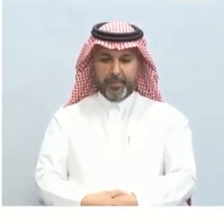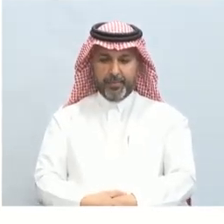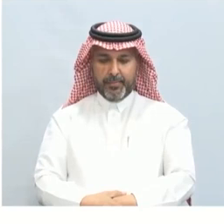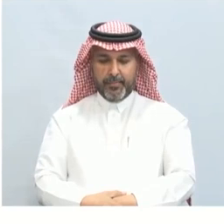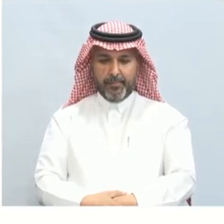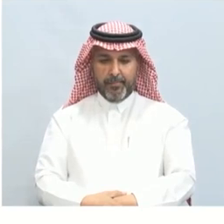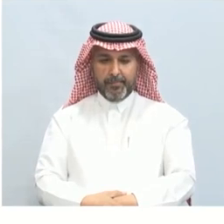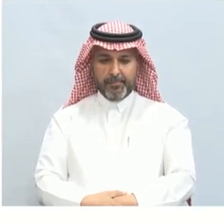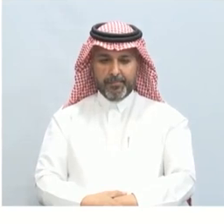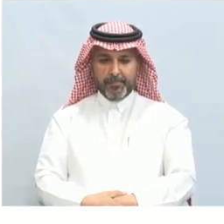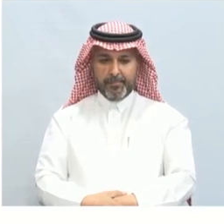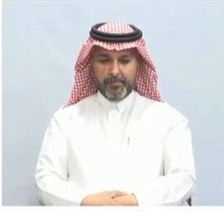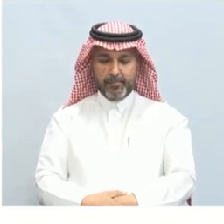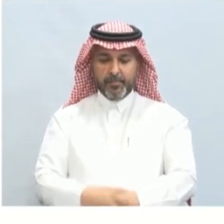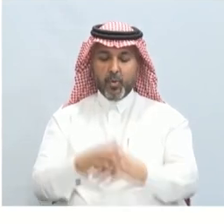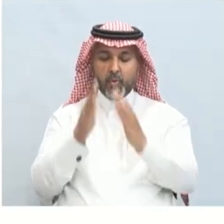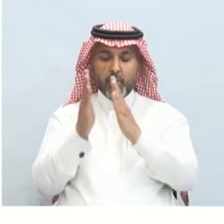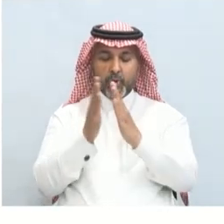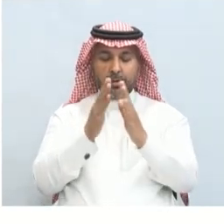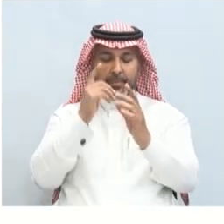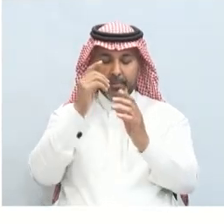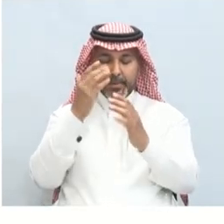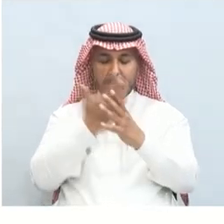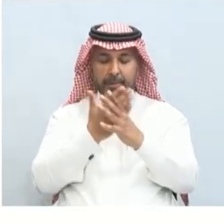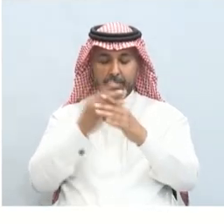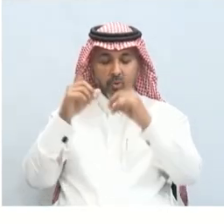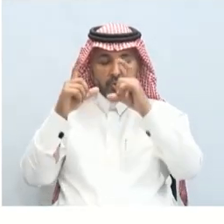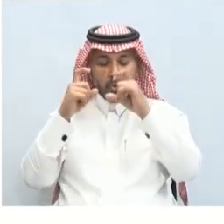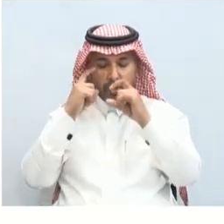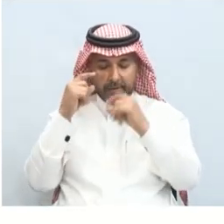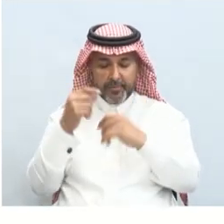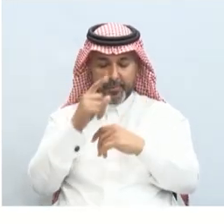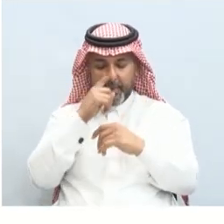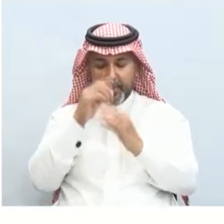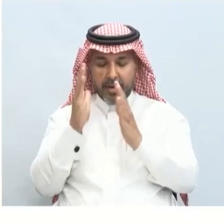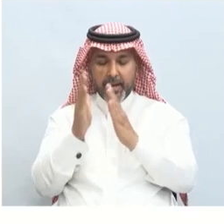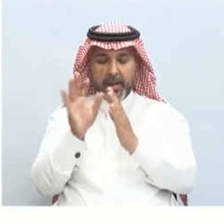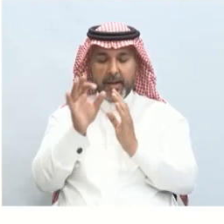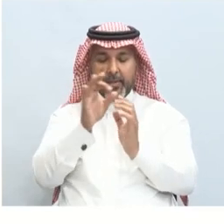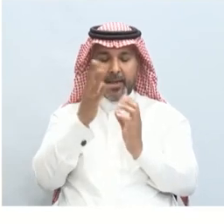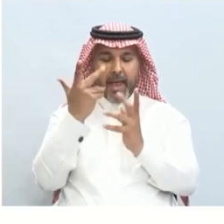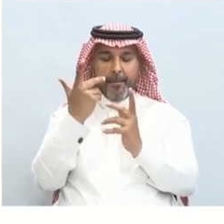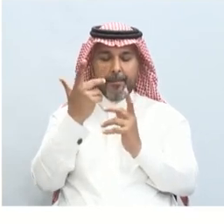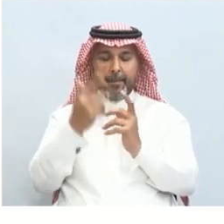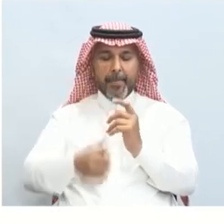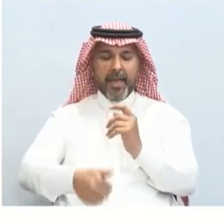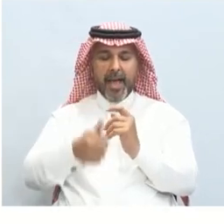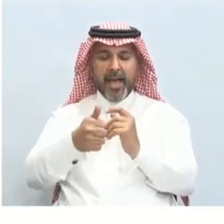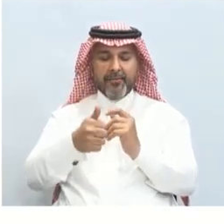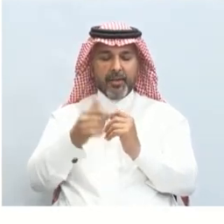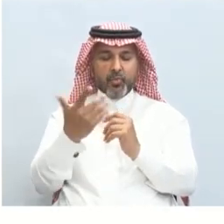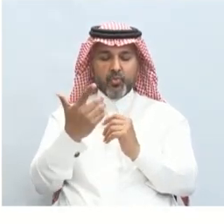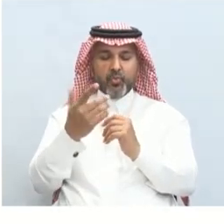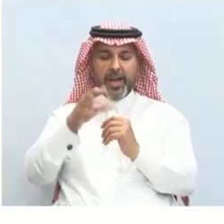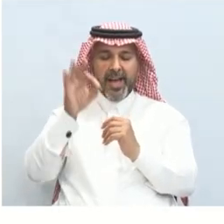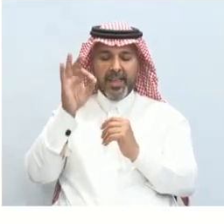اربع اشخاص وتريد انك ترتبهم فاذا كنت تريد ان تاخذ جميع العناصر فنستخدم المضروب اذا انت تريد ان ترتب جميع